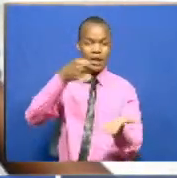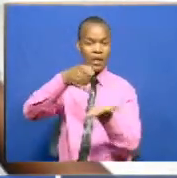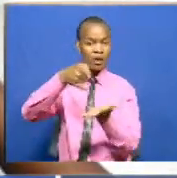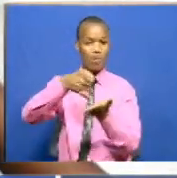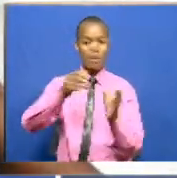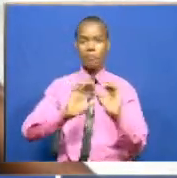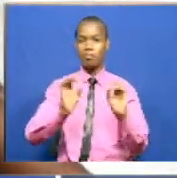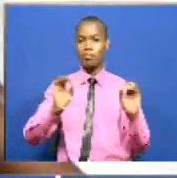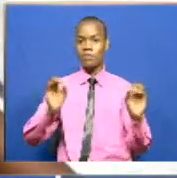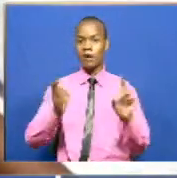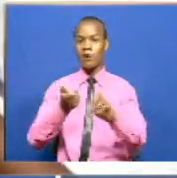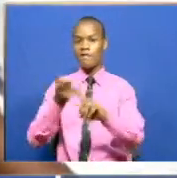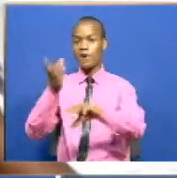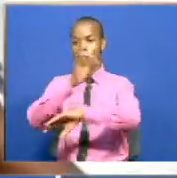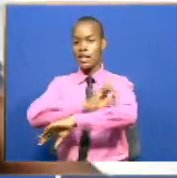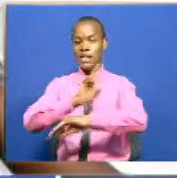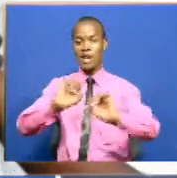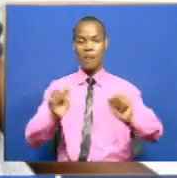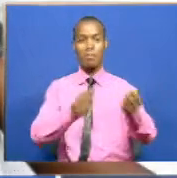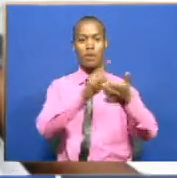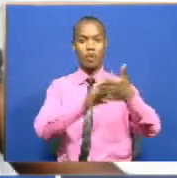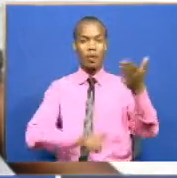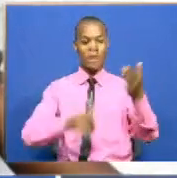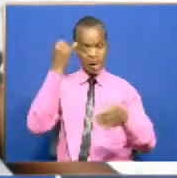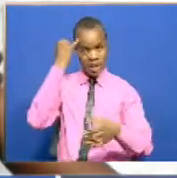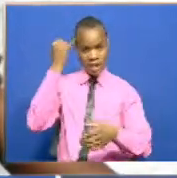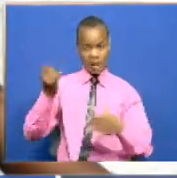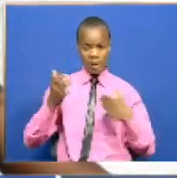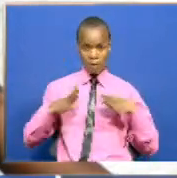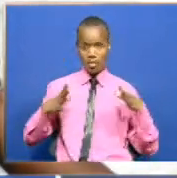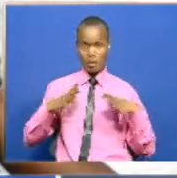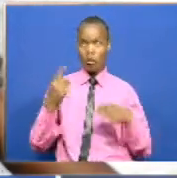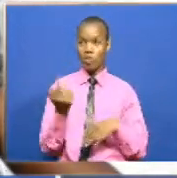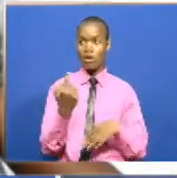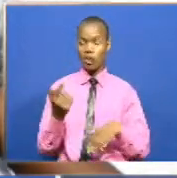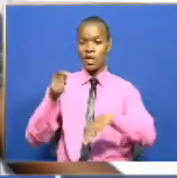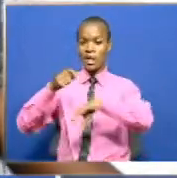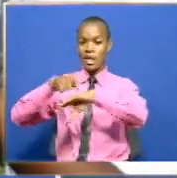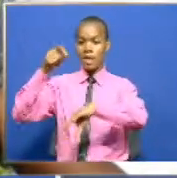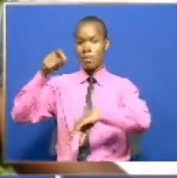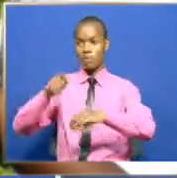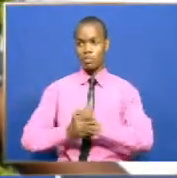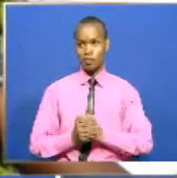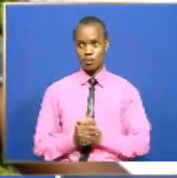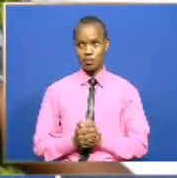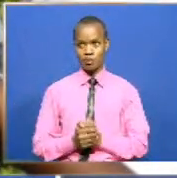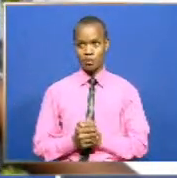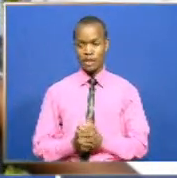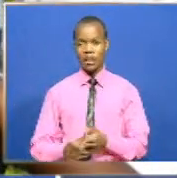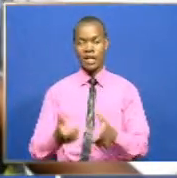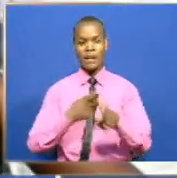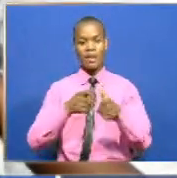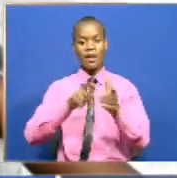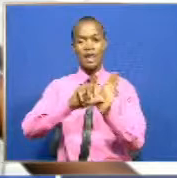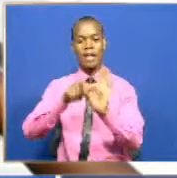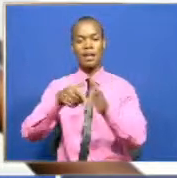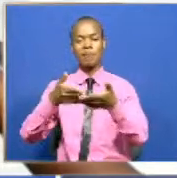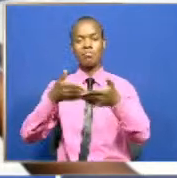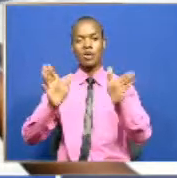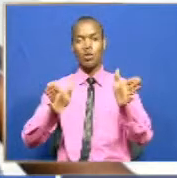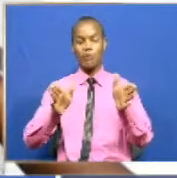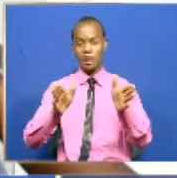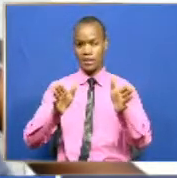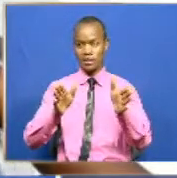tulisikia hii idea ni wenye walikuwa wameenda Embu. Hii idea walikuwa wameleta. Kidogo tukasikia inafunguliwa hapo Desa